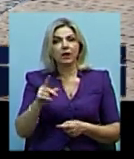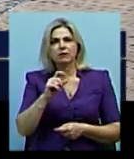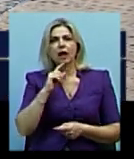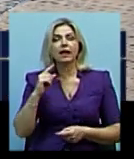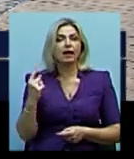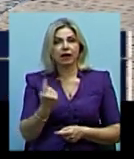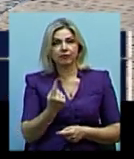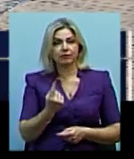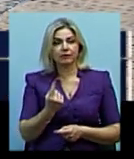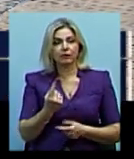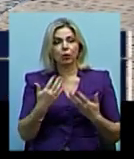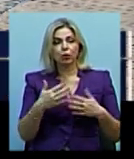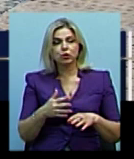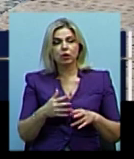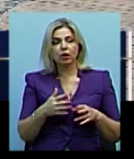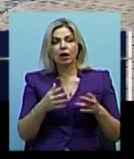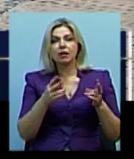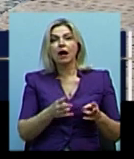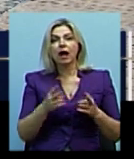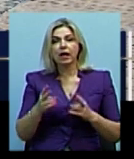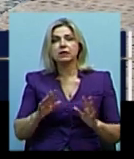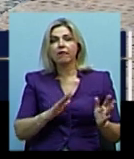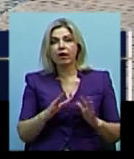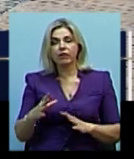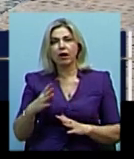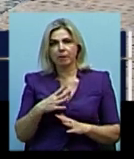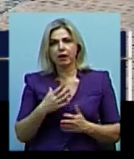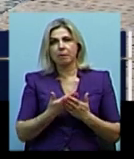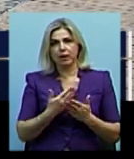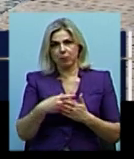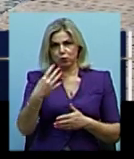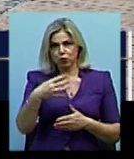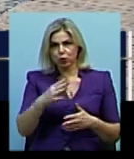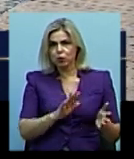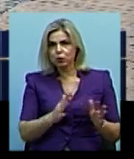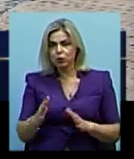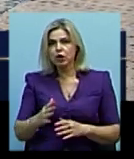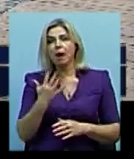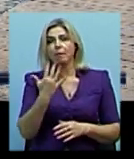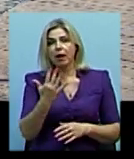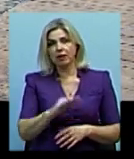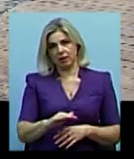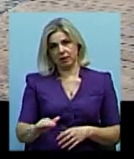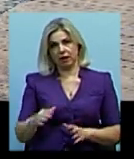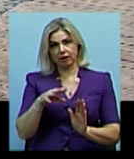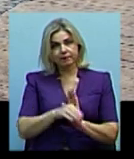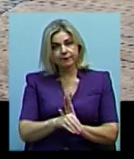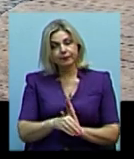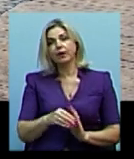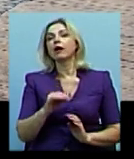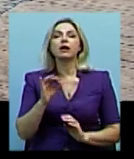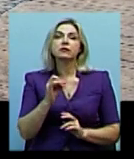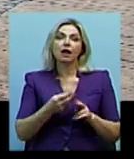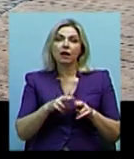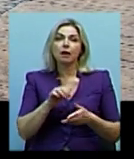вже трагічних випадків на воді сталося понад 40 випадків, з них 5 дітей. З